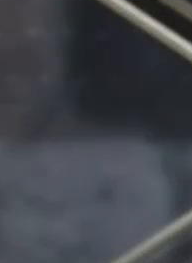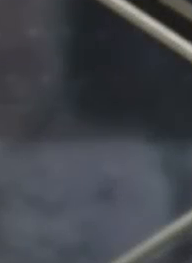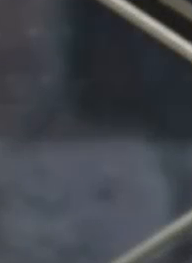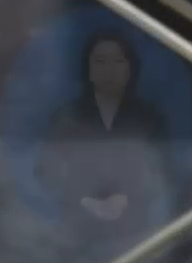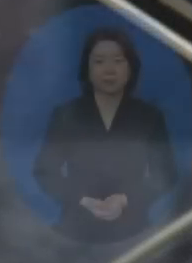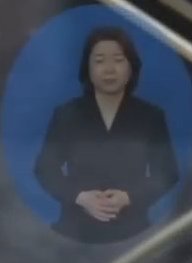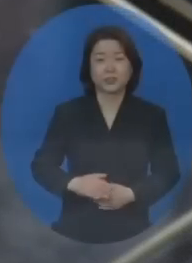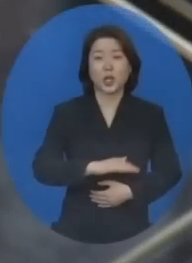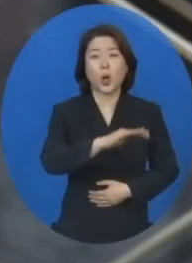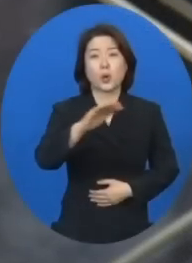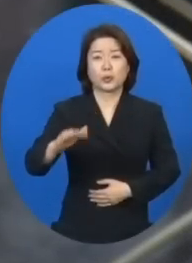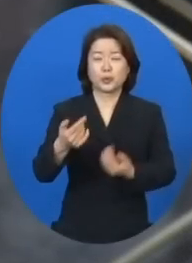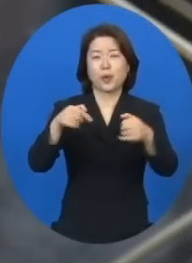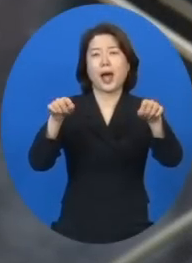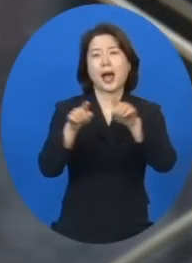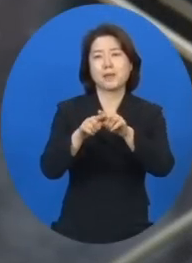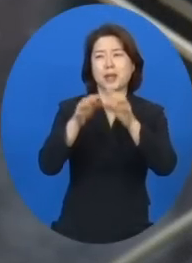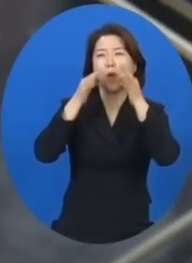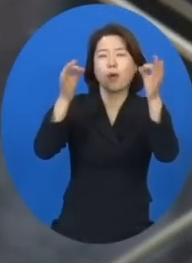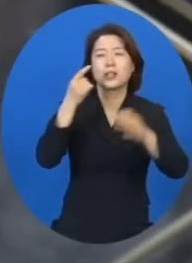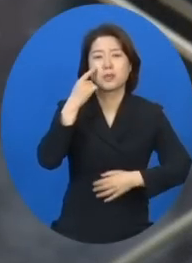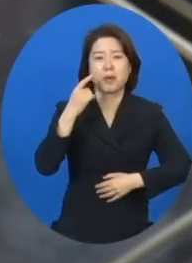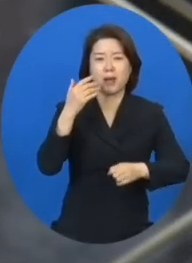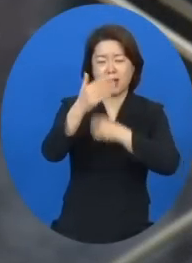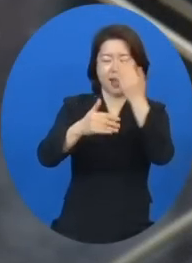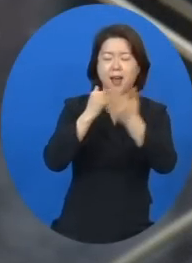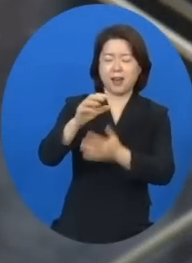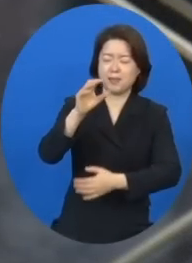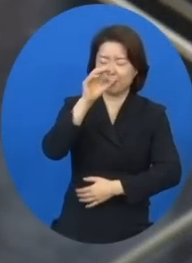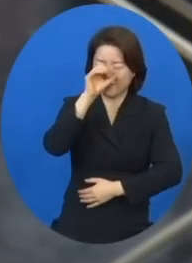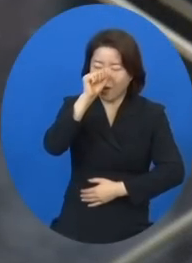우리 이 시간 함께 따라해 볼까요? 하나님은 선하시다.